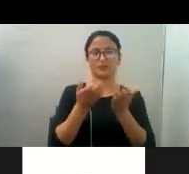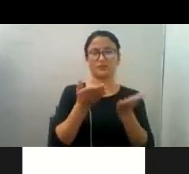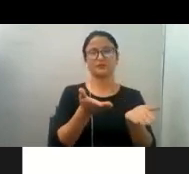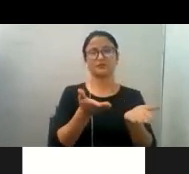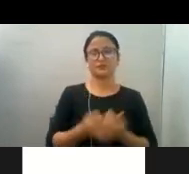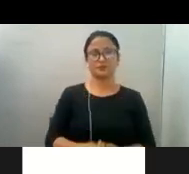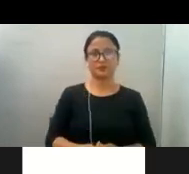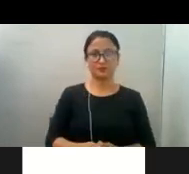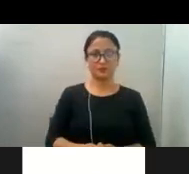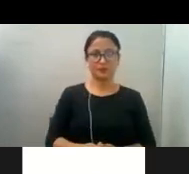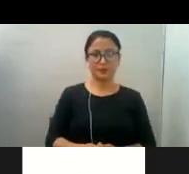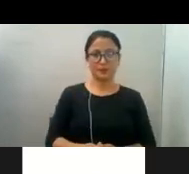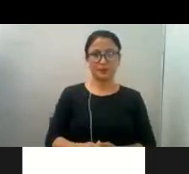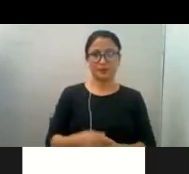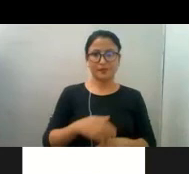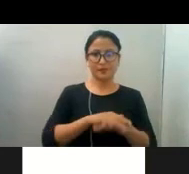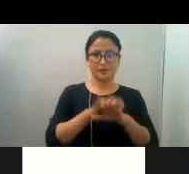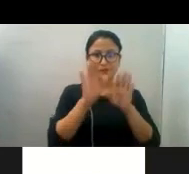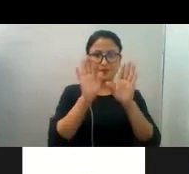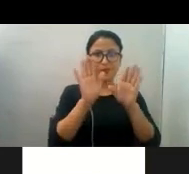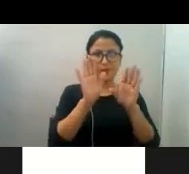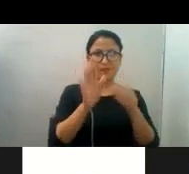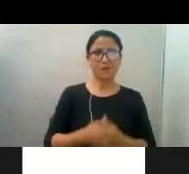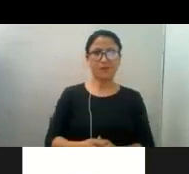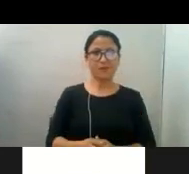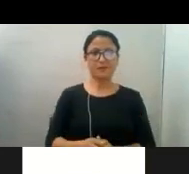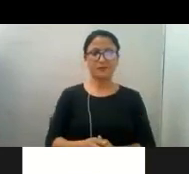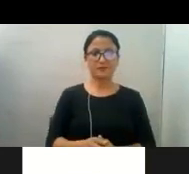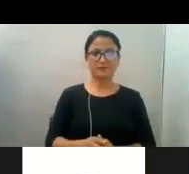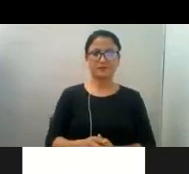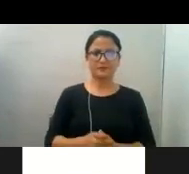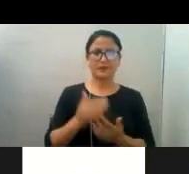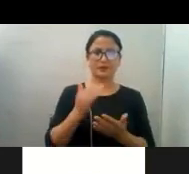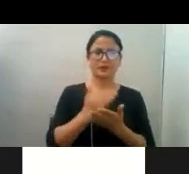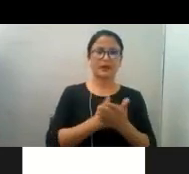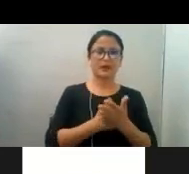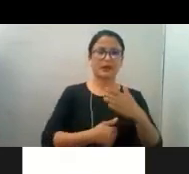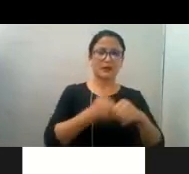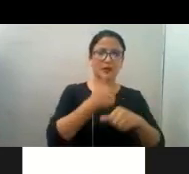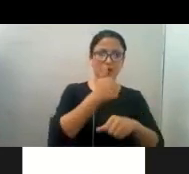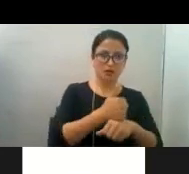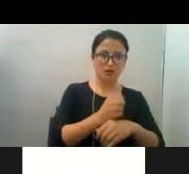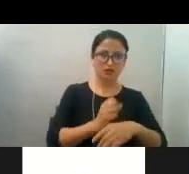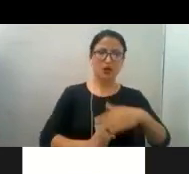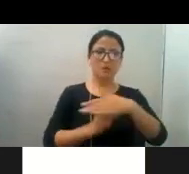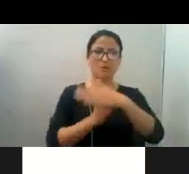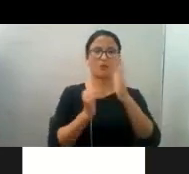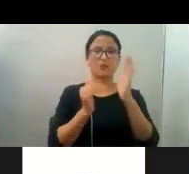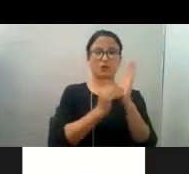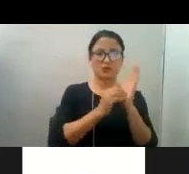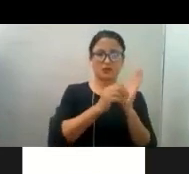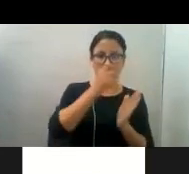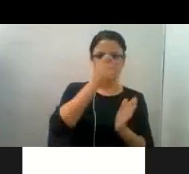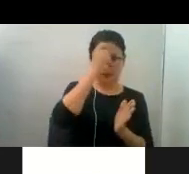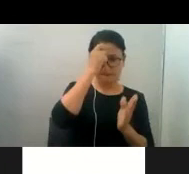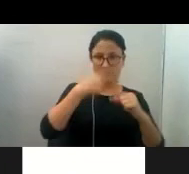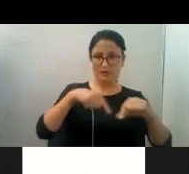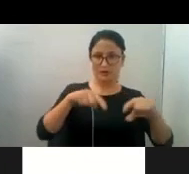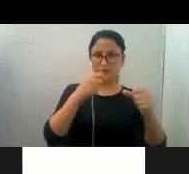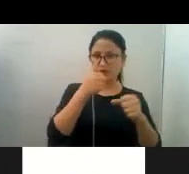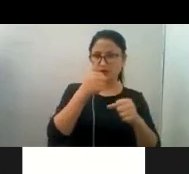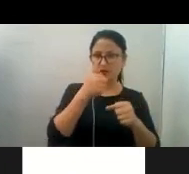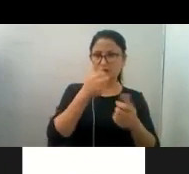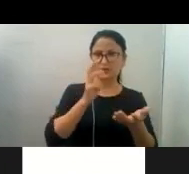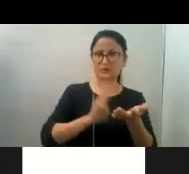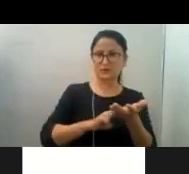समयको हिसाबमा. धन्यवाद कार्यक्रमका अध्यक्षज्यू तथा प्रमुख अतिथि मान्य सांसदज्यू